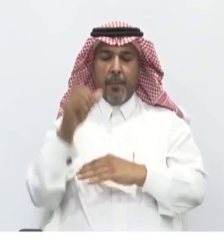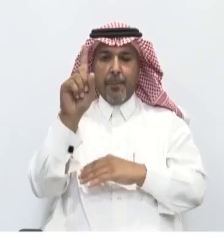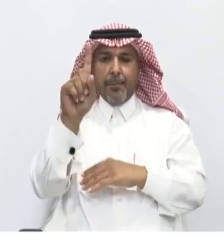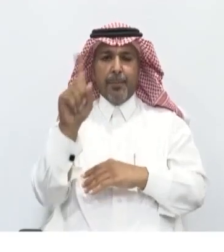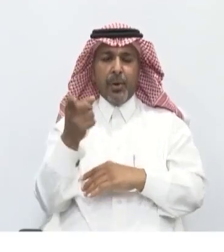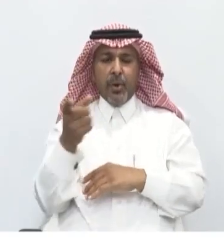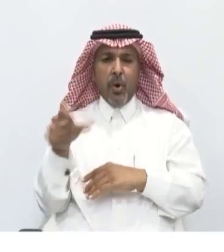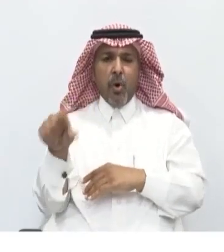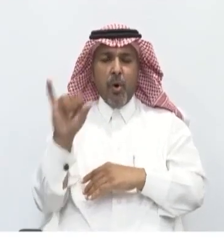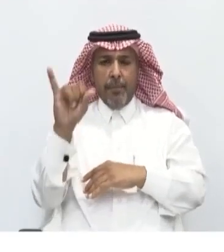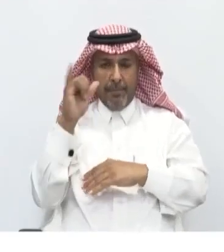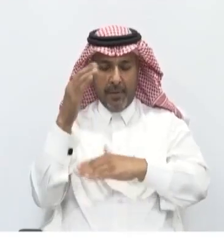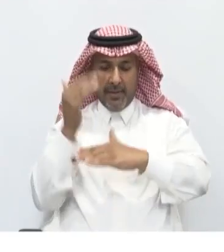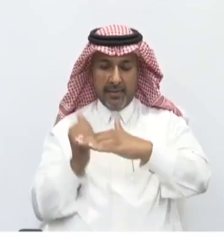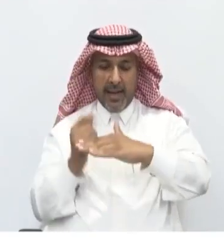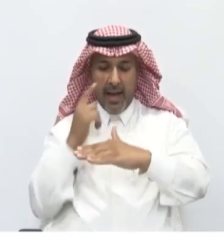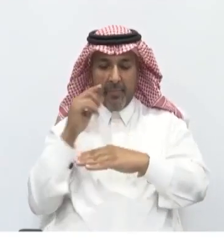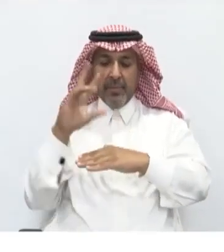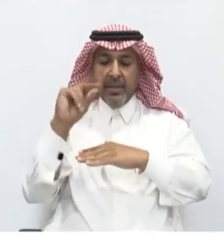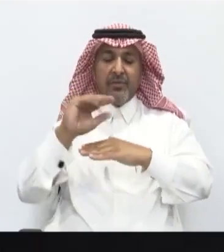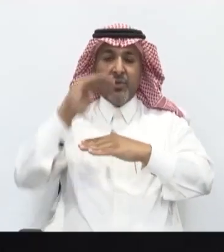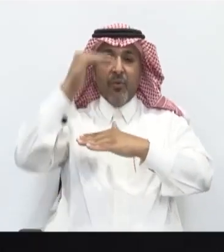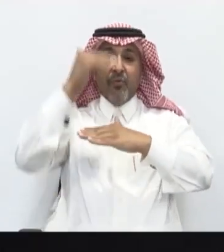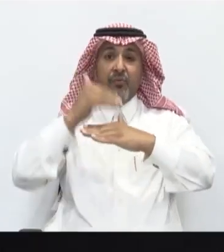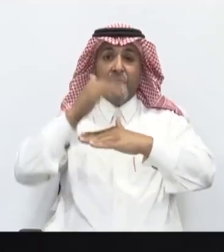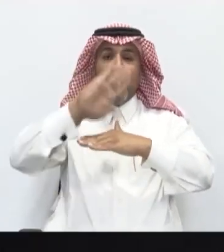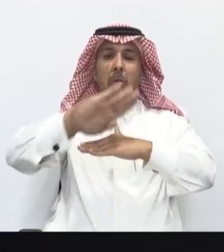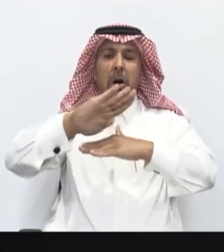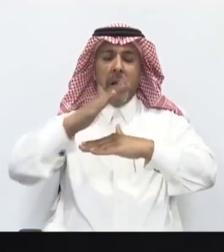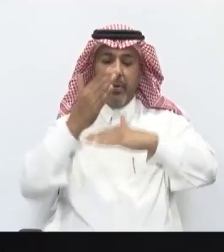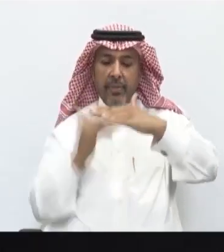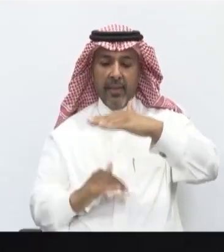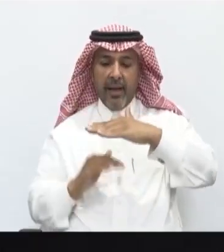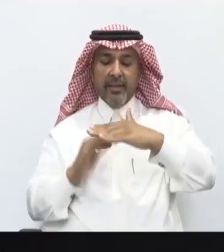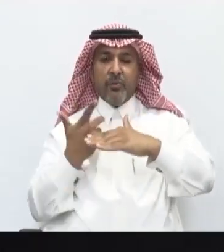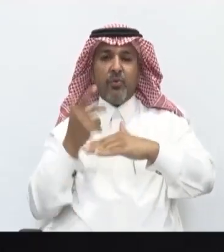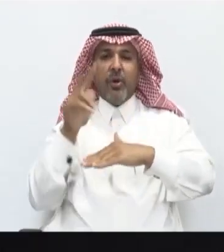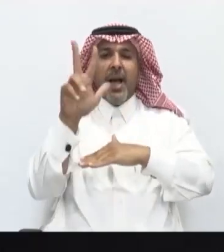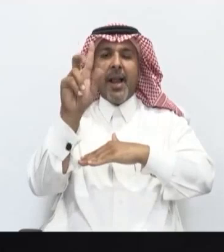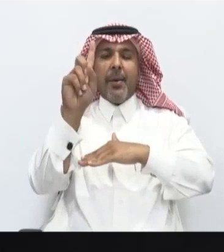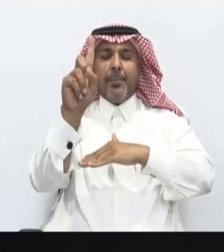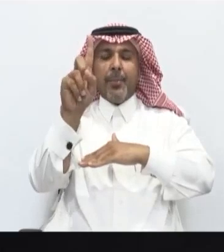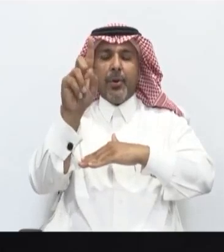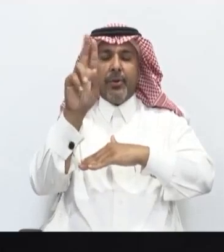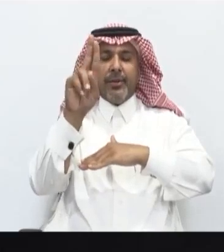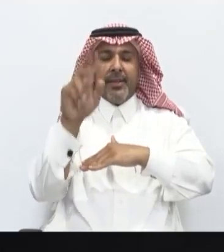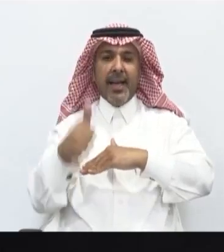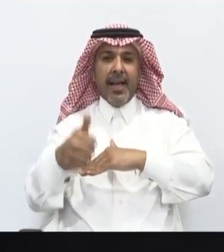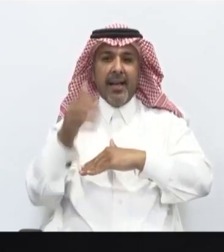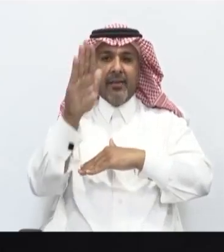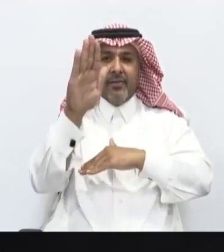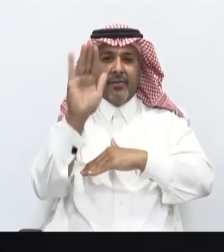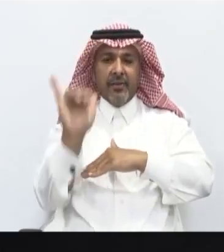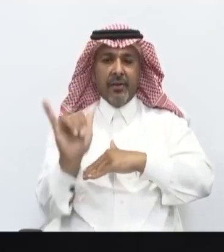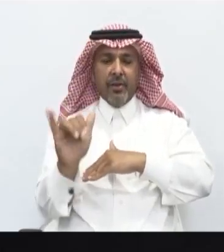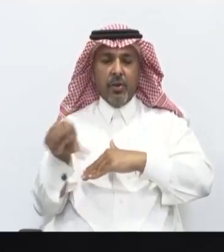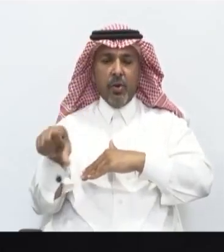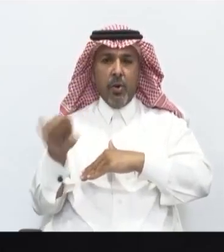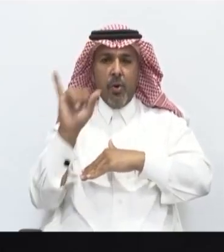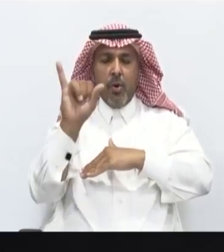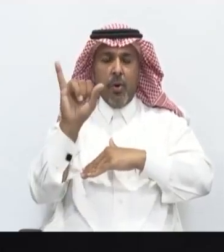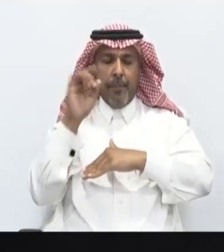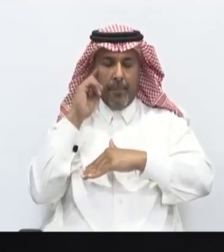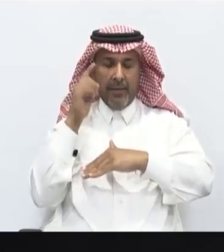بروميد البوتاسيوم على اثنين مول من البوتاسيوم اذا ماذا فعلت وثبت البسط